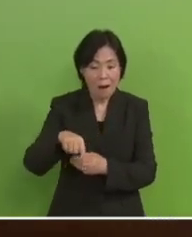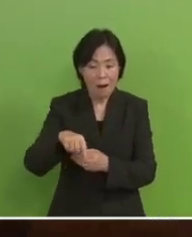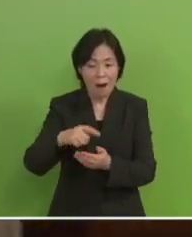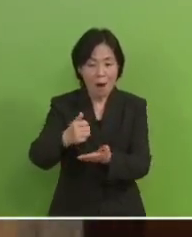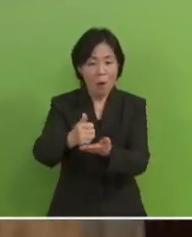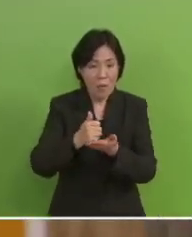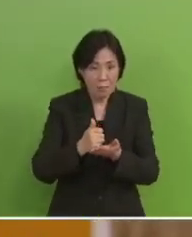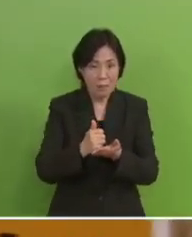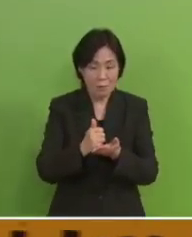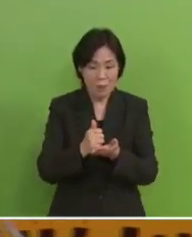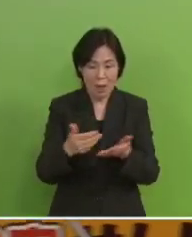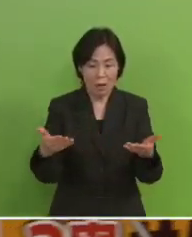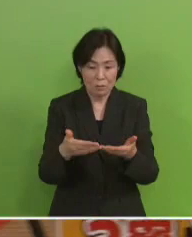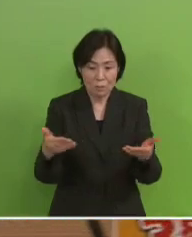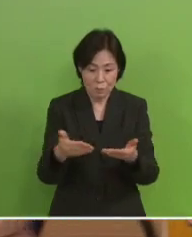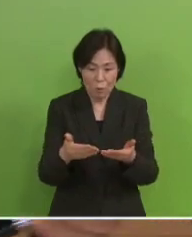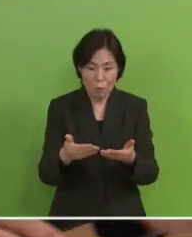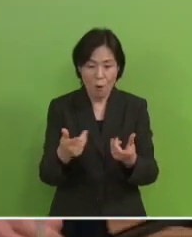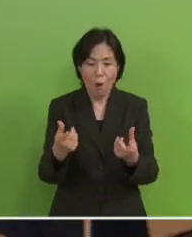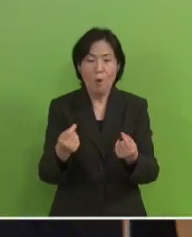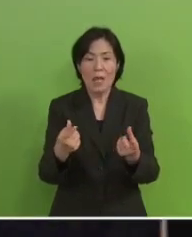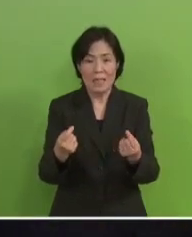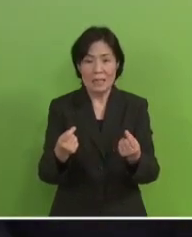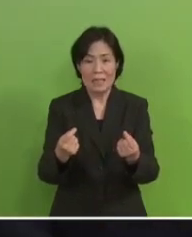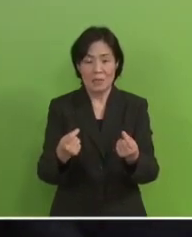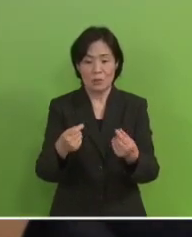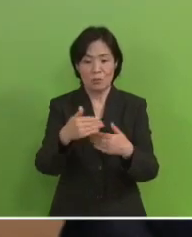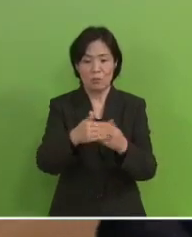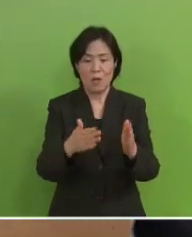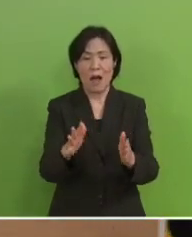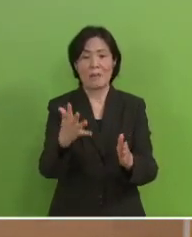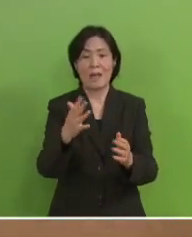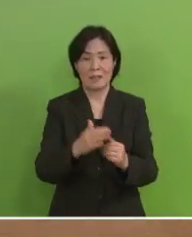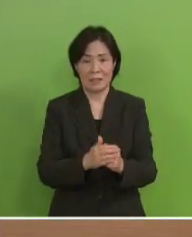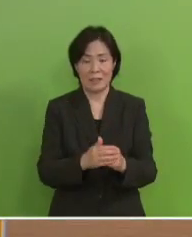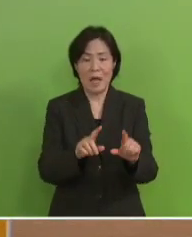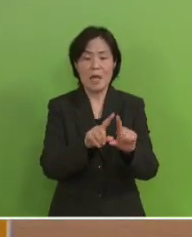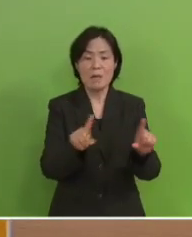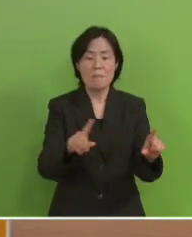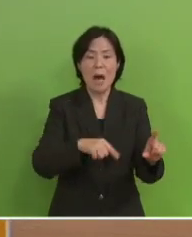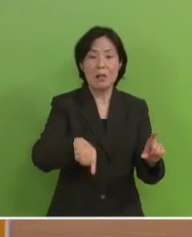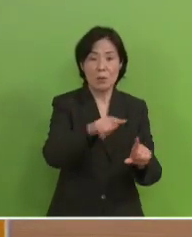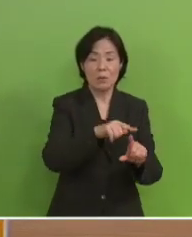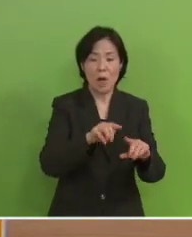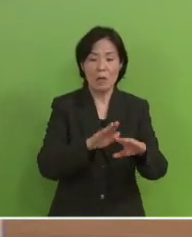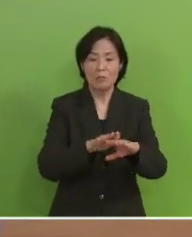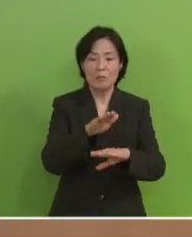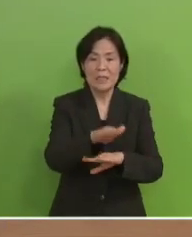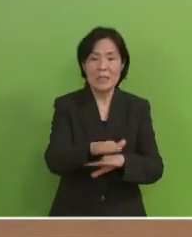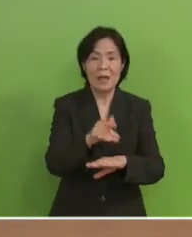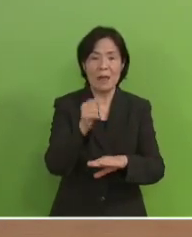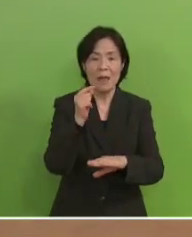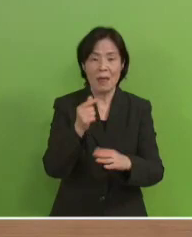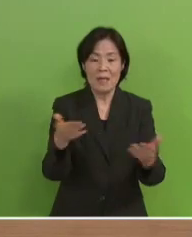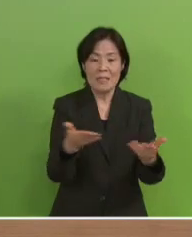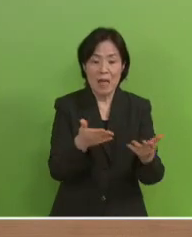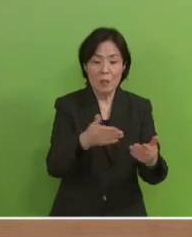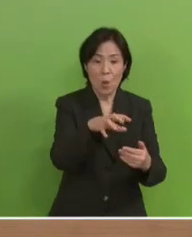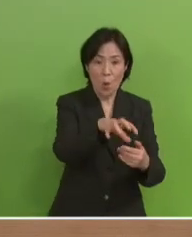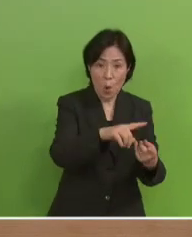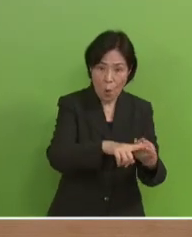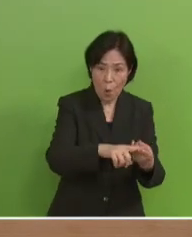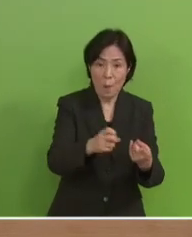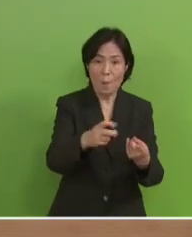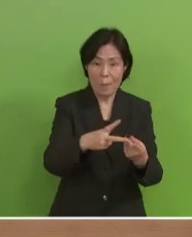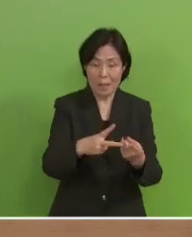と従業員が共有する空間がなく一般の方々が足を踏み入れない作業スペースや